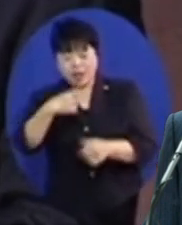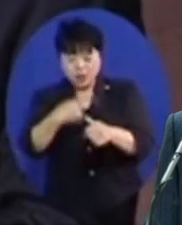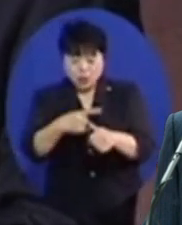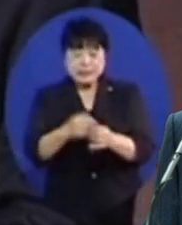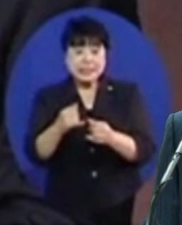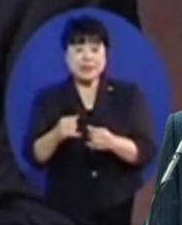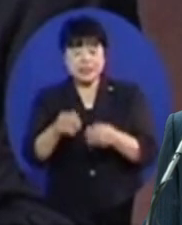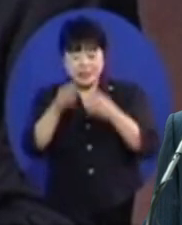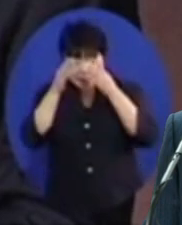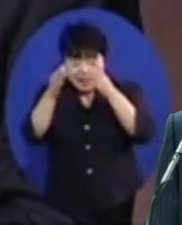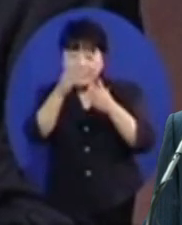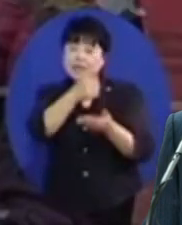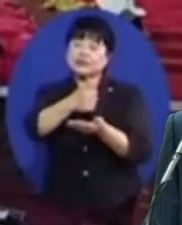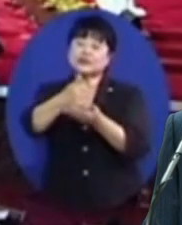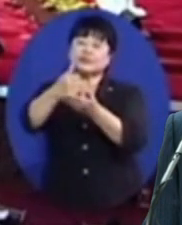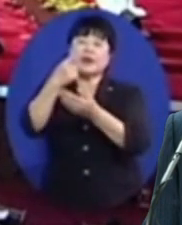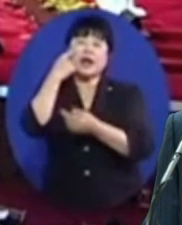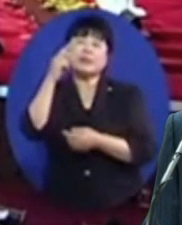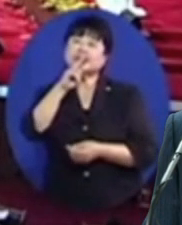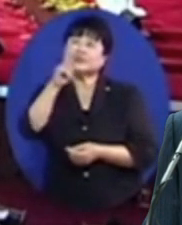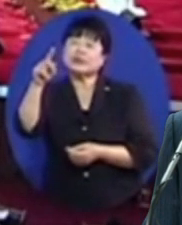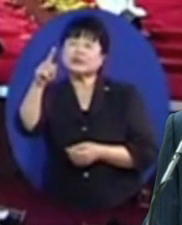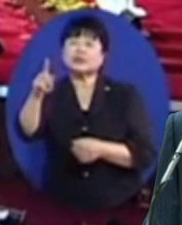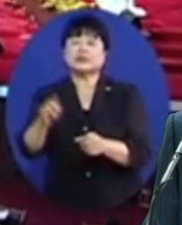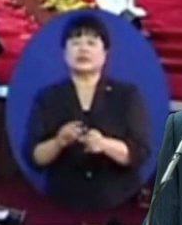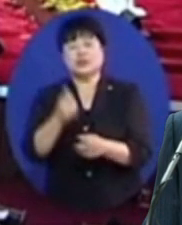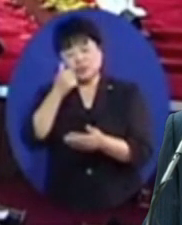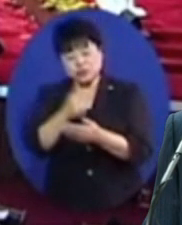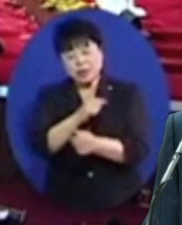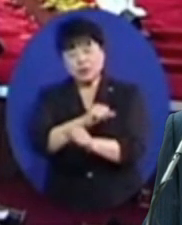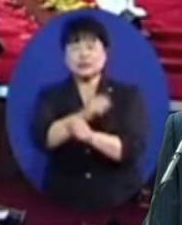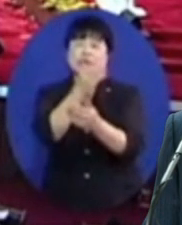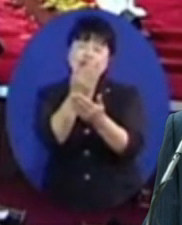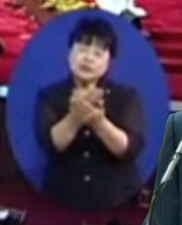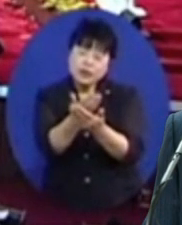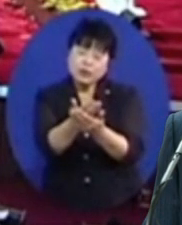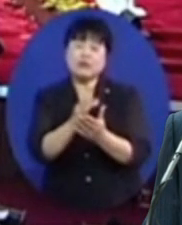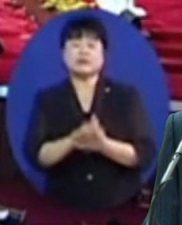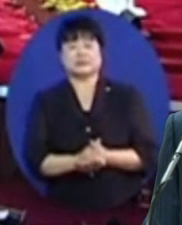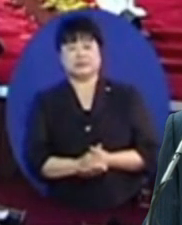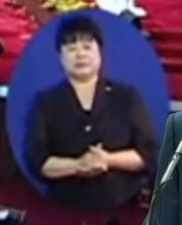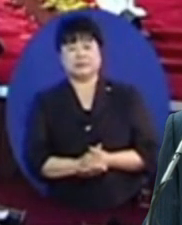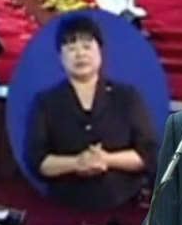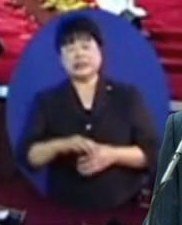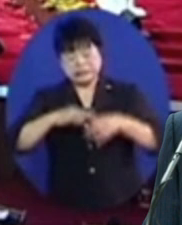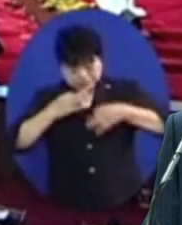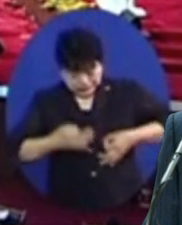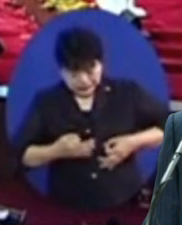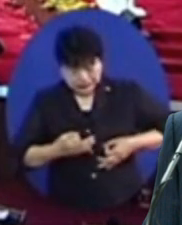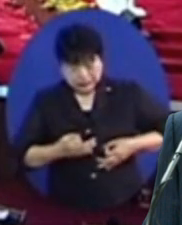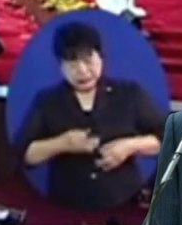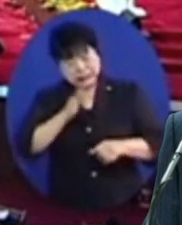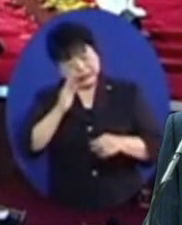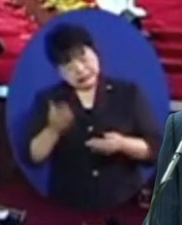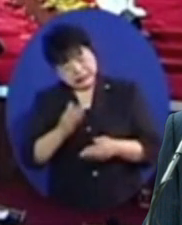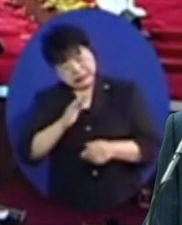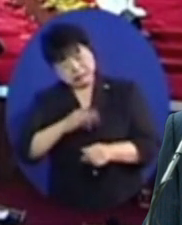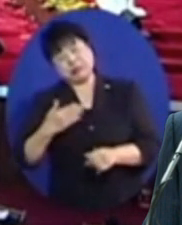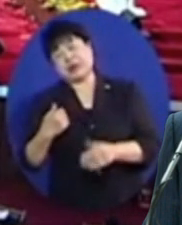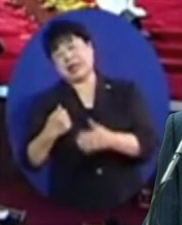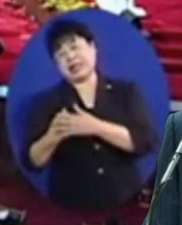무리를 향해서 주님은 아버지여 저들의 죄를 사하여 주옵소서 저들은 자기들이 하는 것을 알지